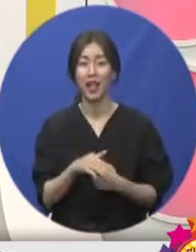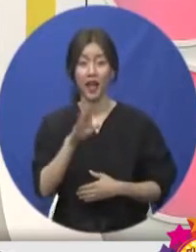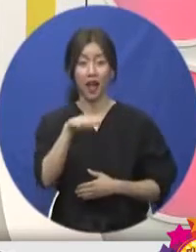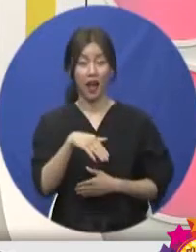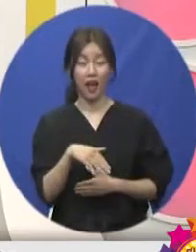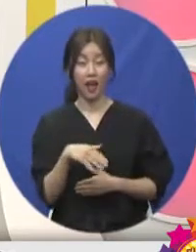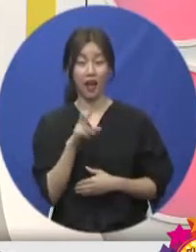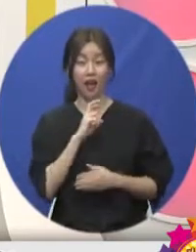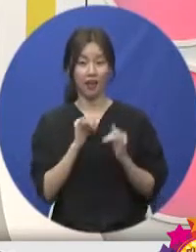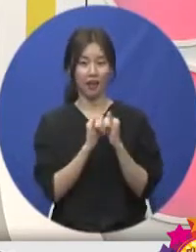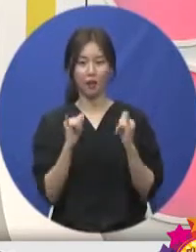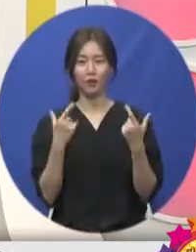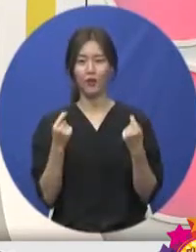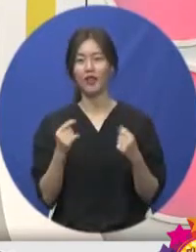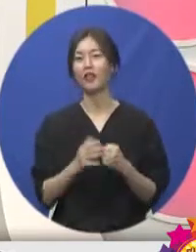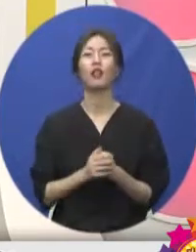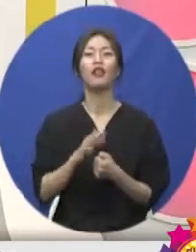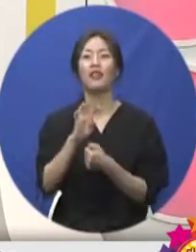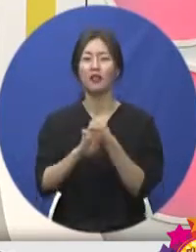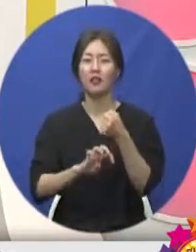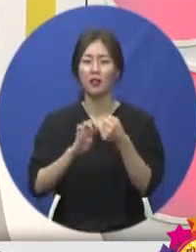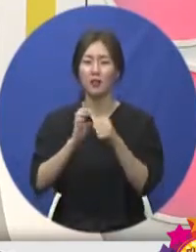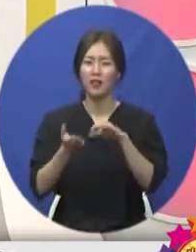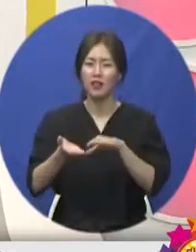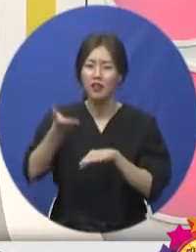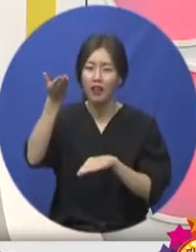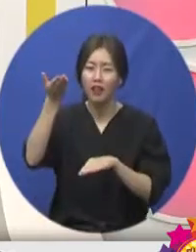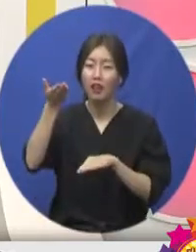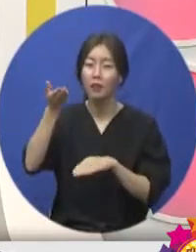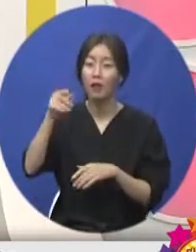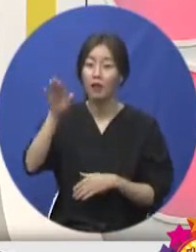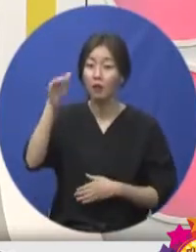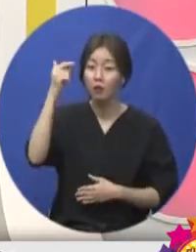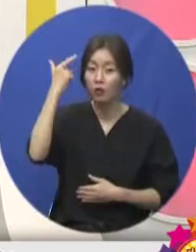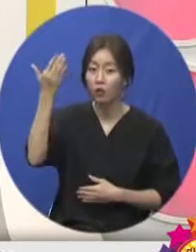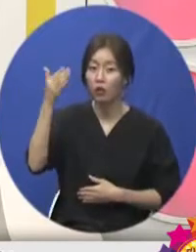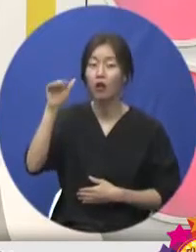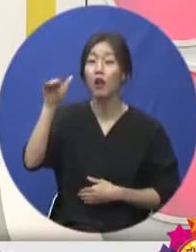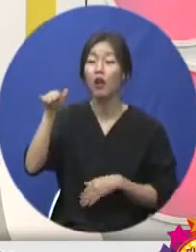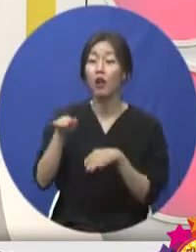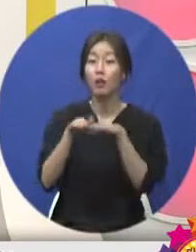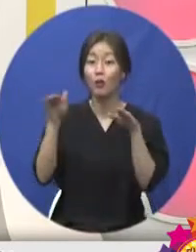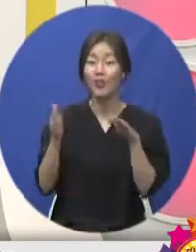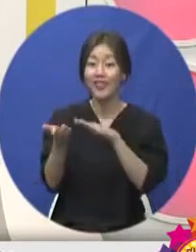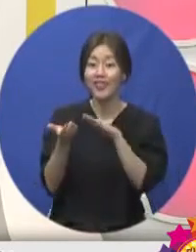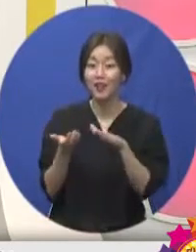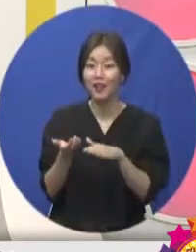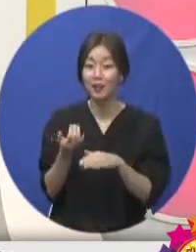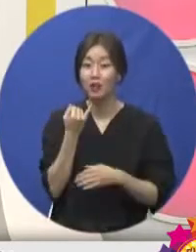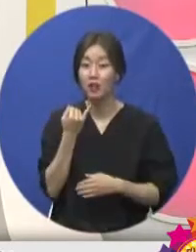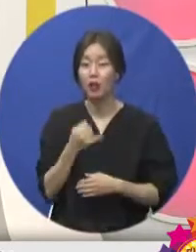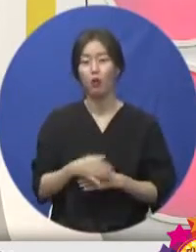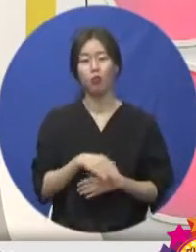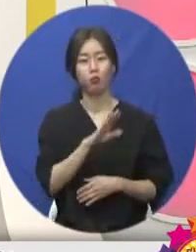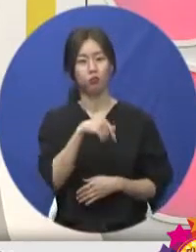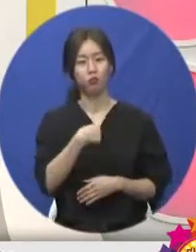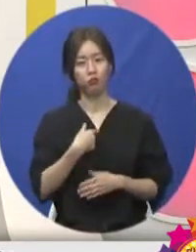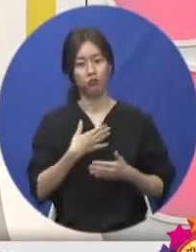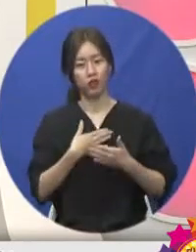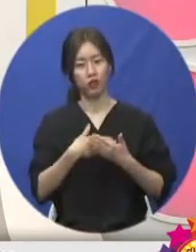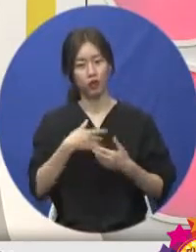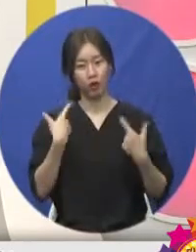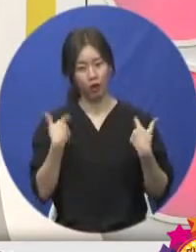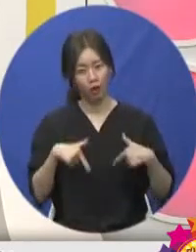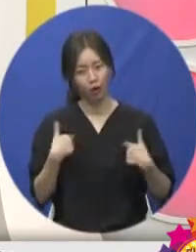가수들 또 그렇게 뭐... 40년 노래하신 가수 선배님한테 물어보면은 무대 올라가기 전에 어떠세요? 맞아요. 그러면 나도 조금 긴장해